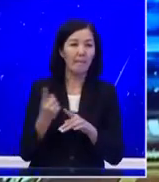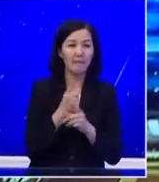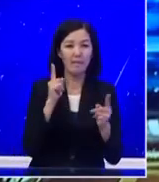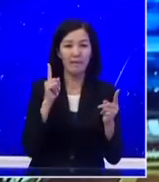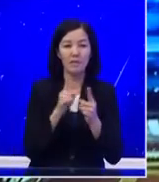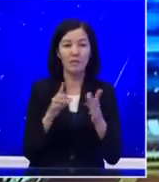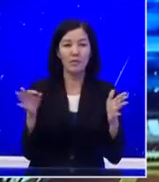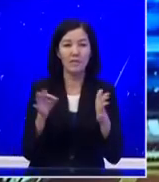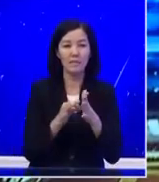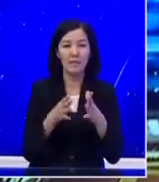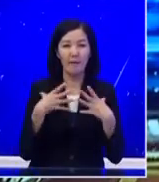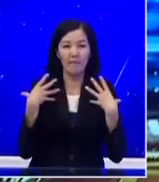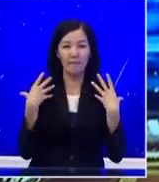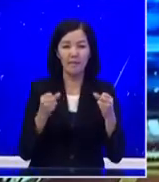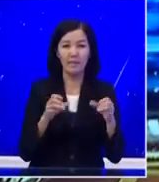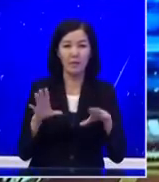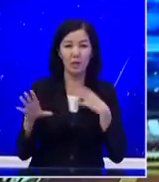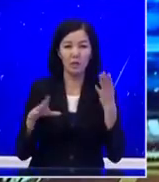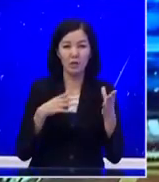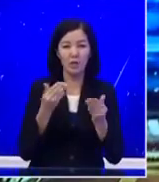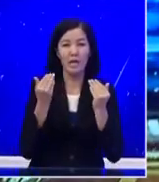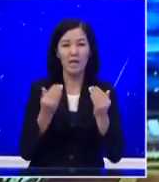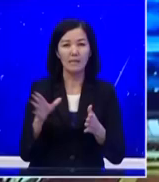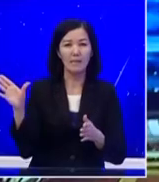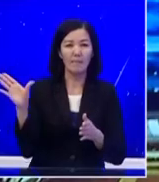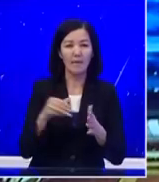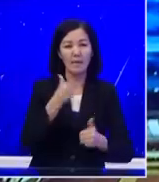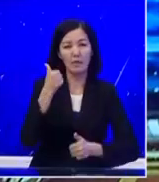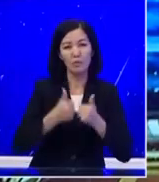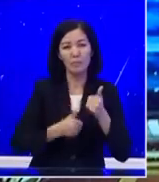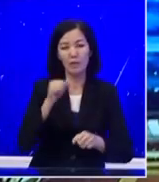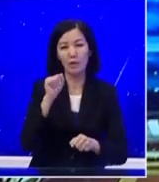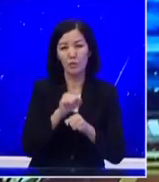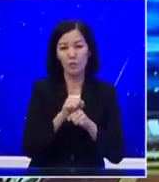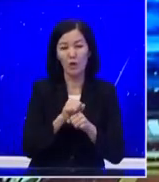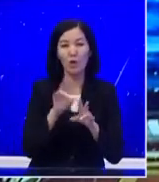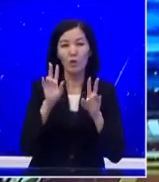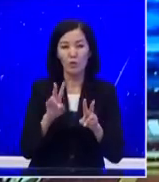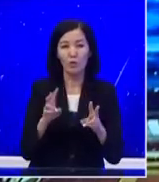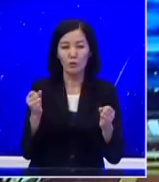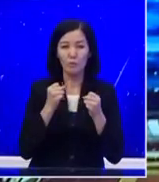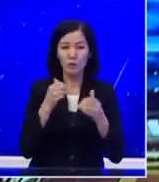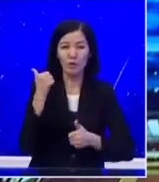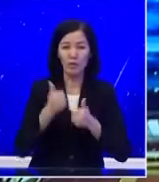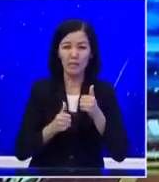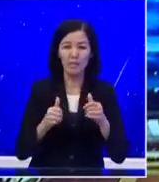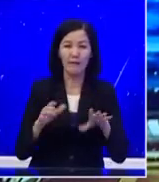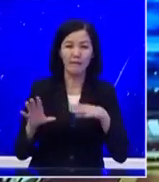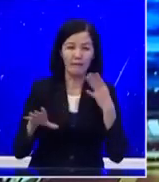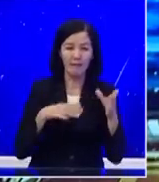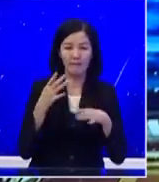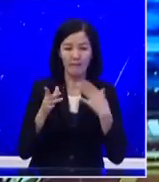Мақсаты ойыншыларды физикалық тұрғыдан шынықтыру. Әзірге барлық чемпионаттар тоқтатылған. Дегенмен олар спорттық жарыстарға